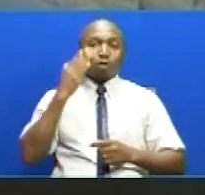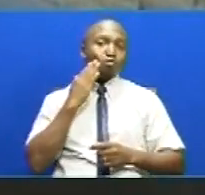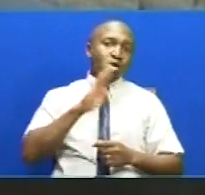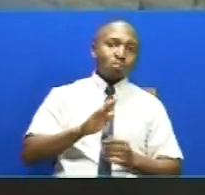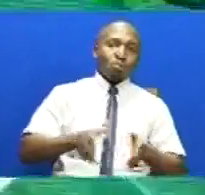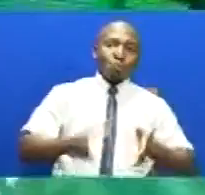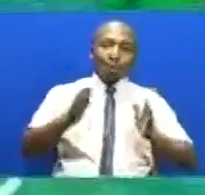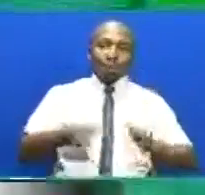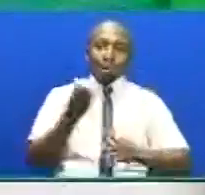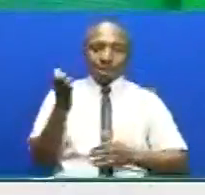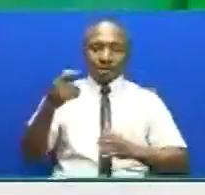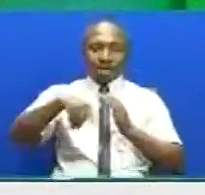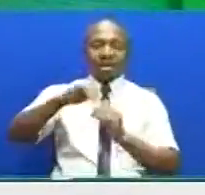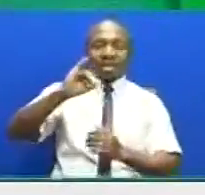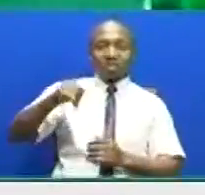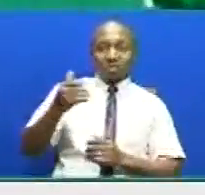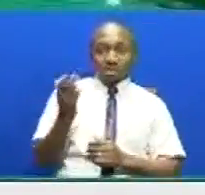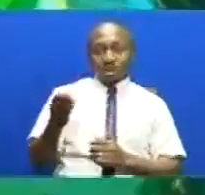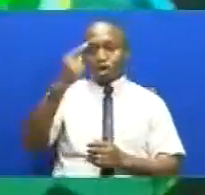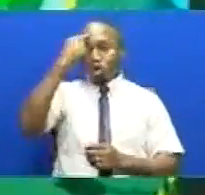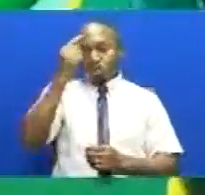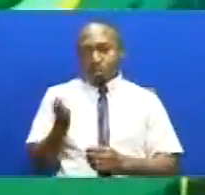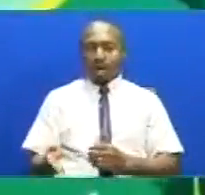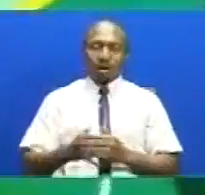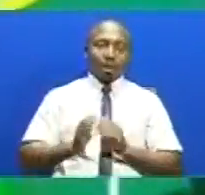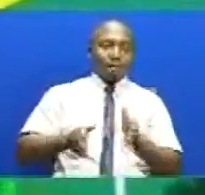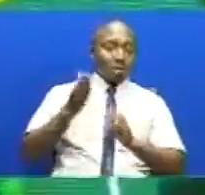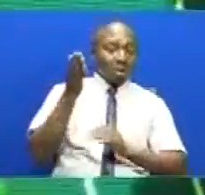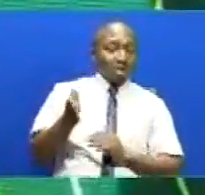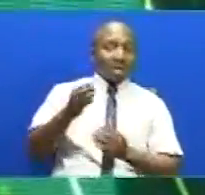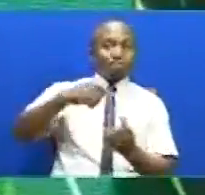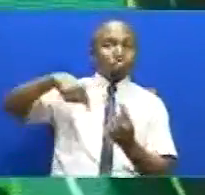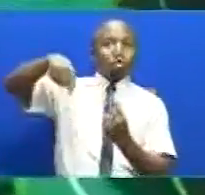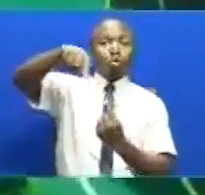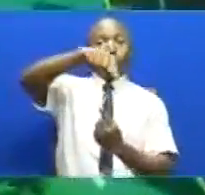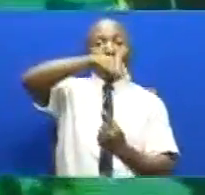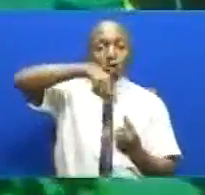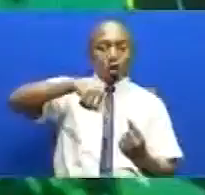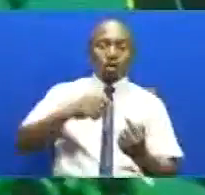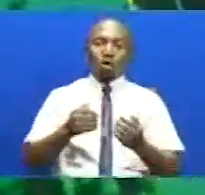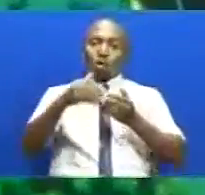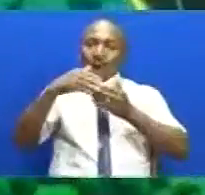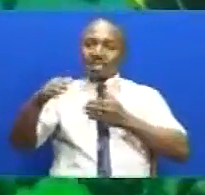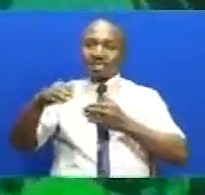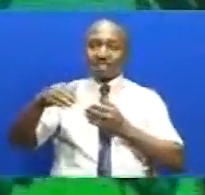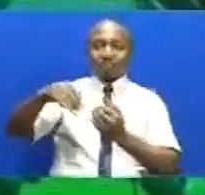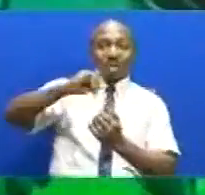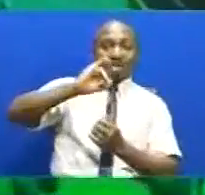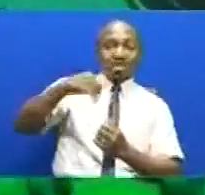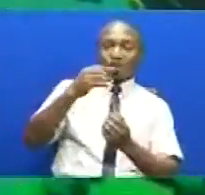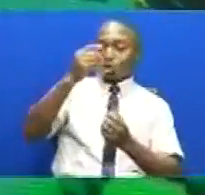hii katika jiji hili la Dodoma. Barabara hii ya mzunguko wa nje wa jiji la